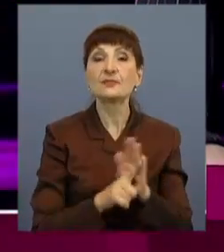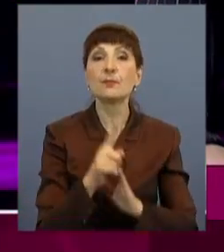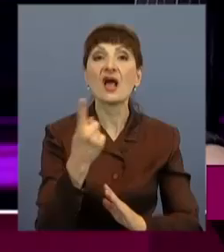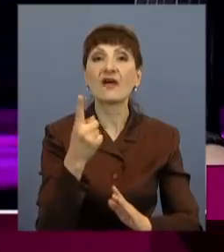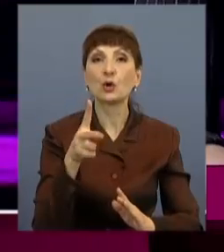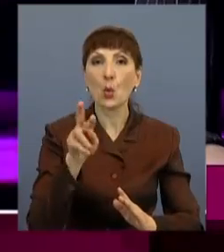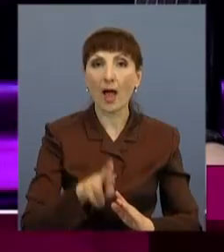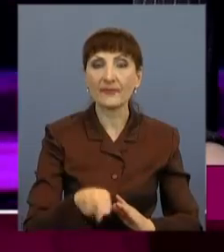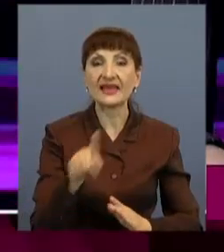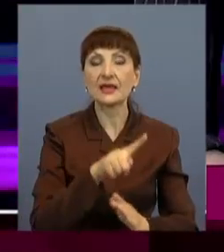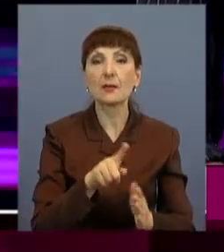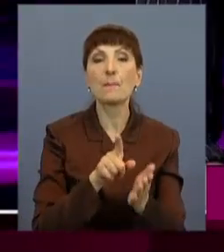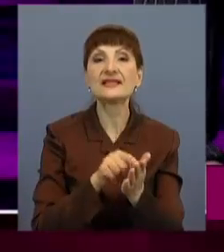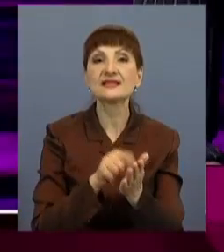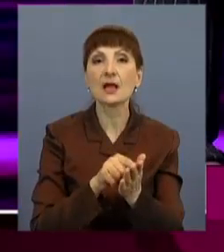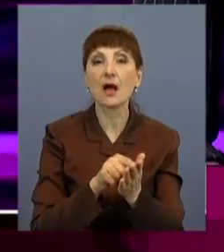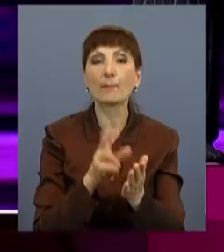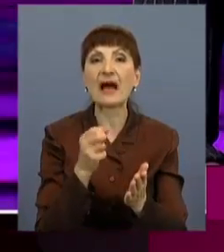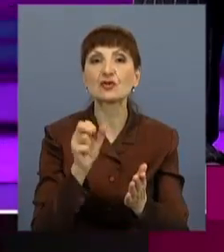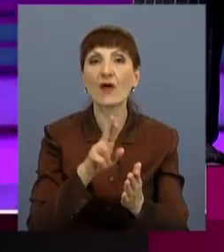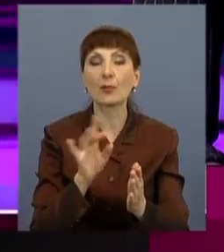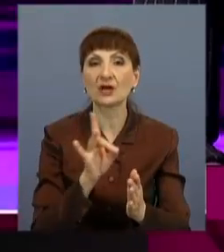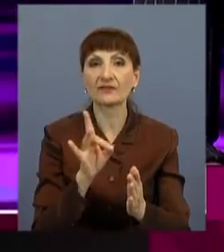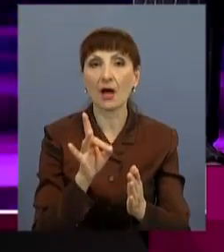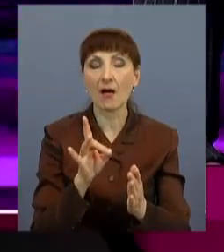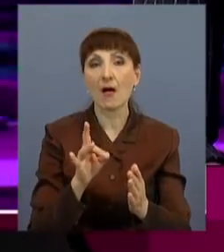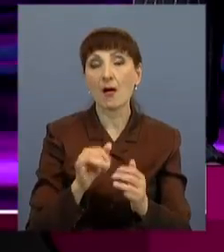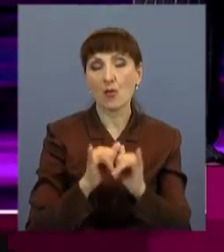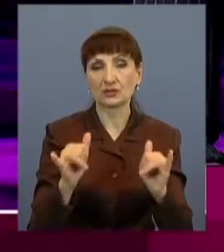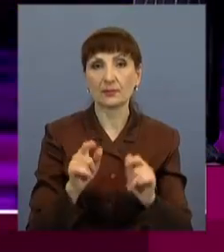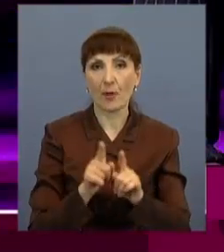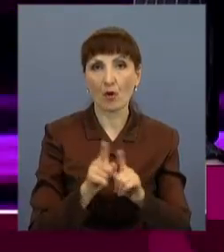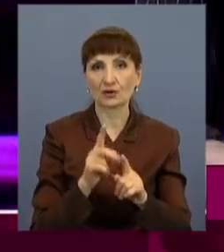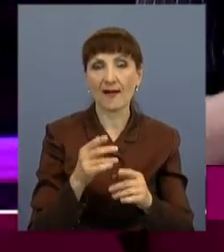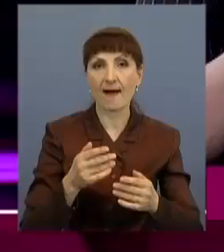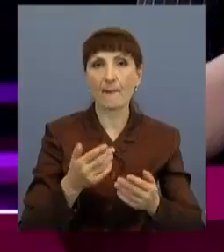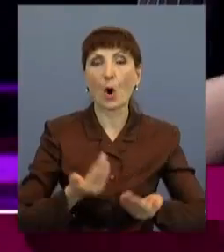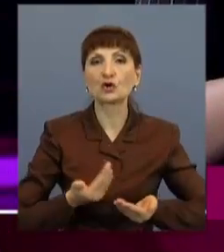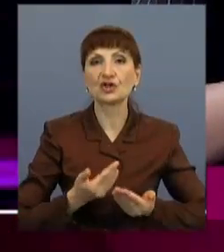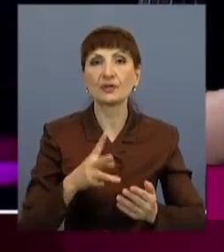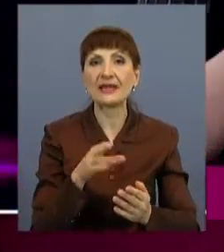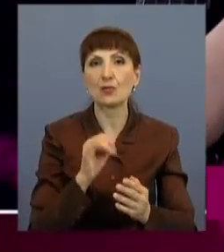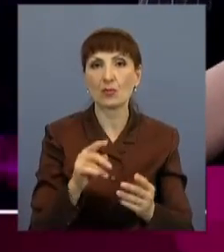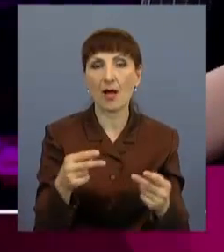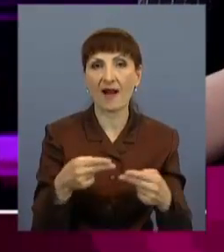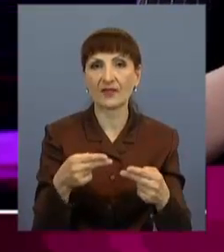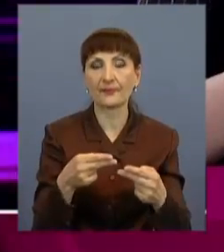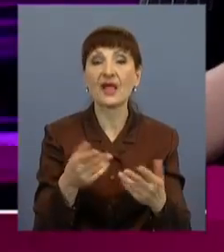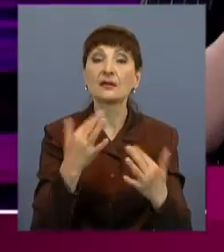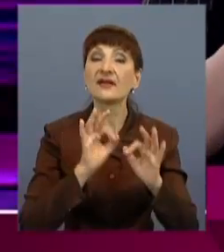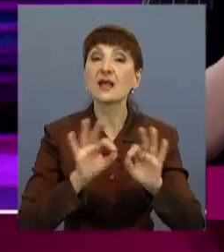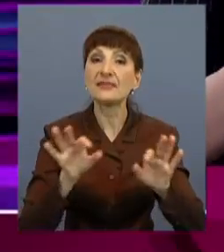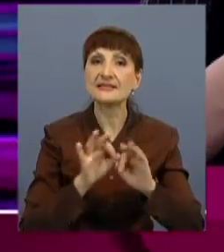июля их базовая пенсия будет равна размеру прожиточного минимума. Ну, давайте все-таки поясним